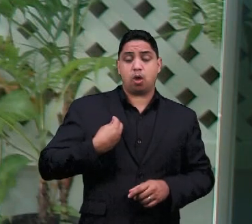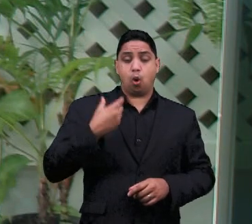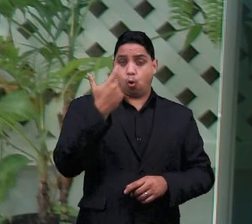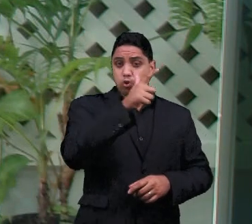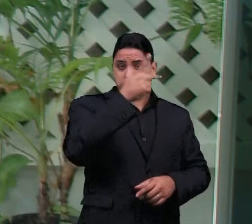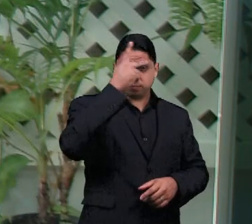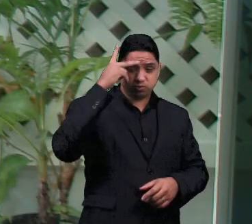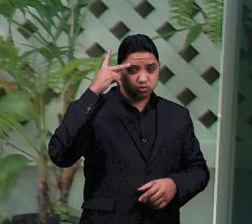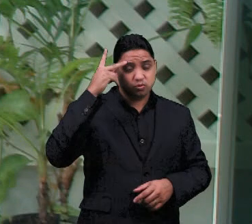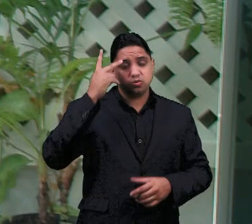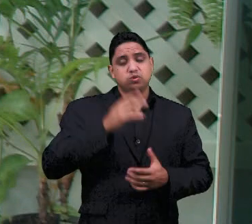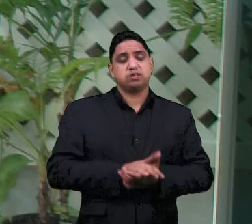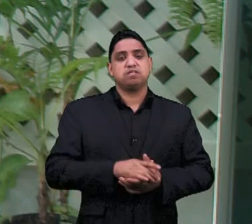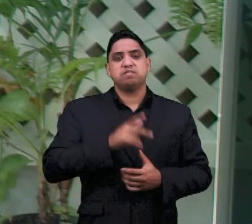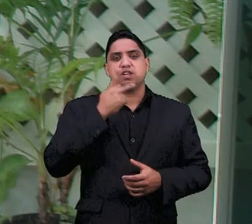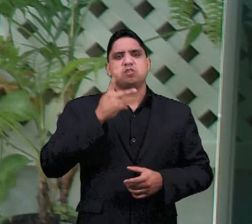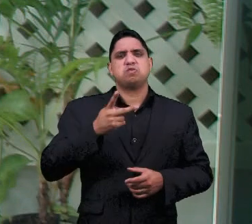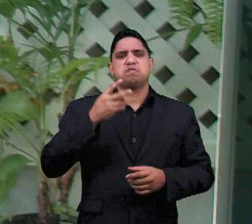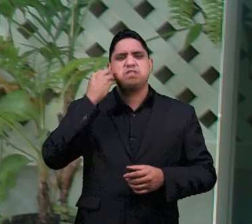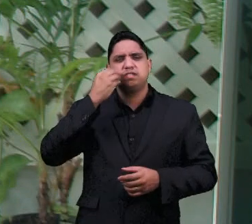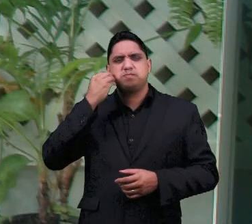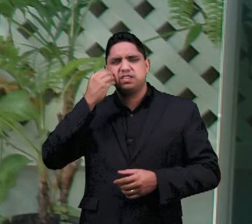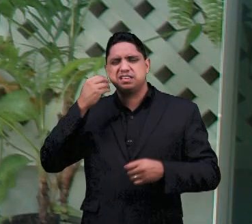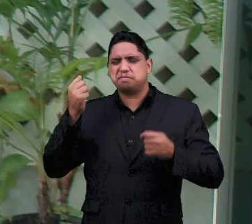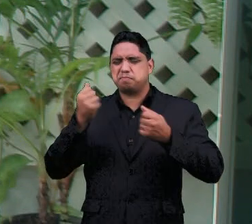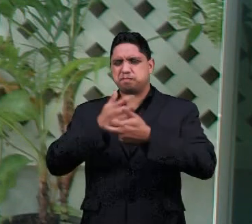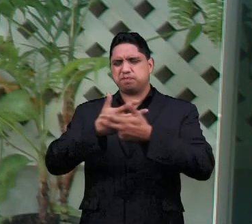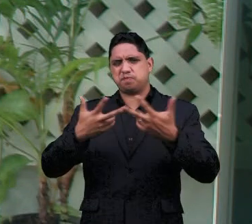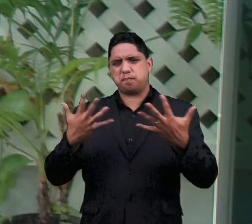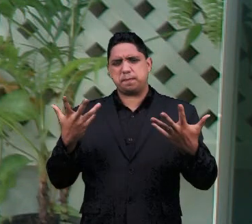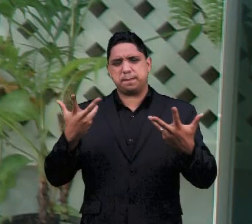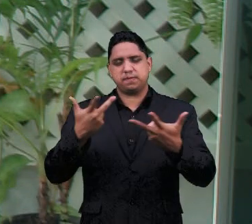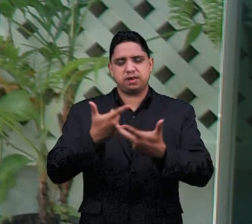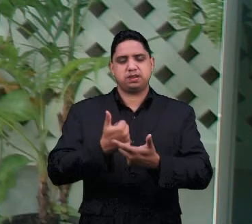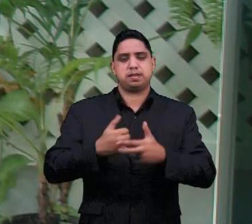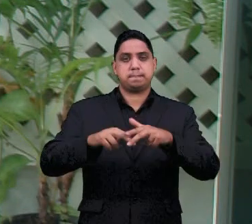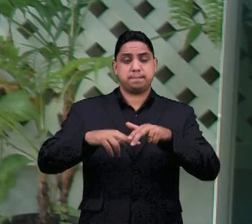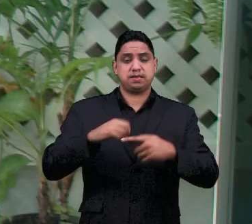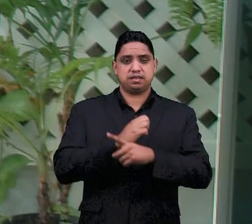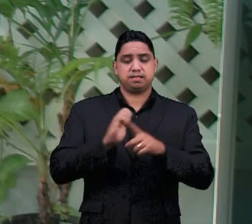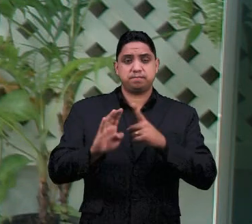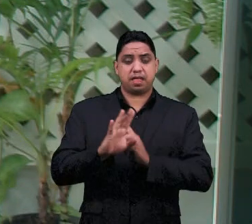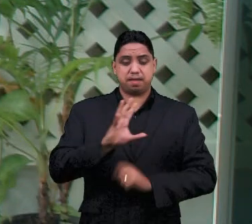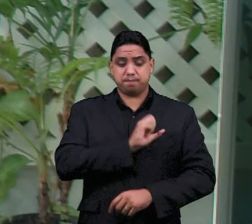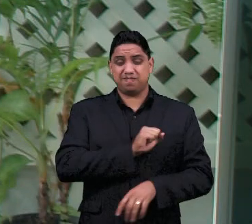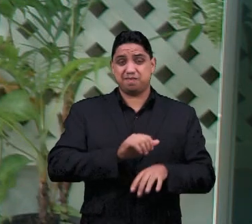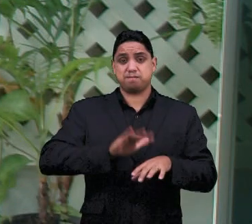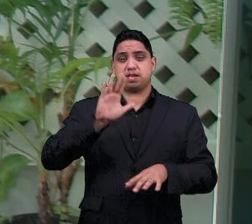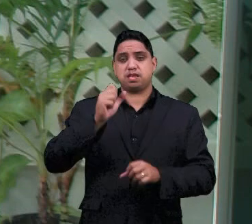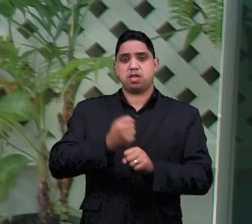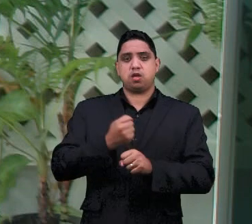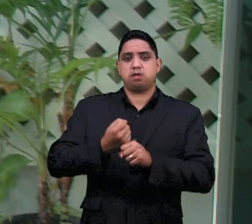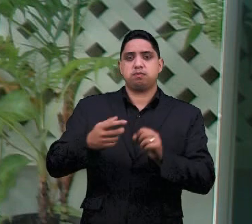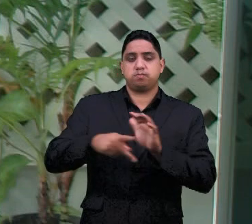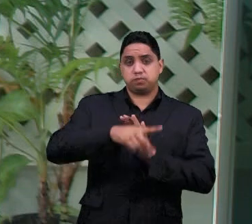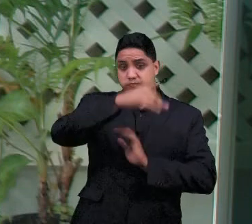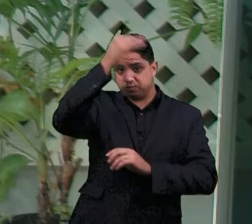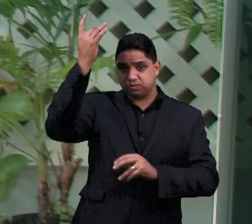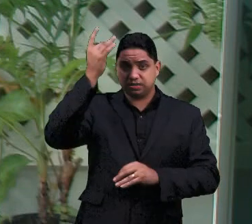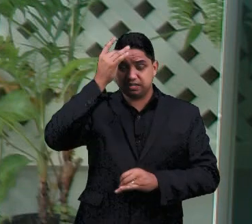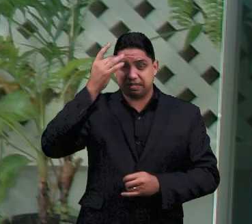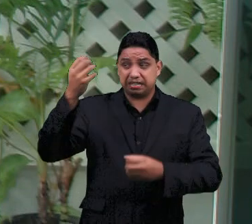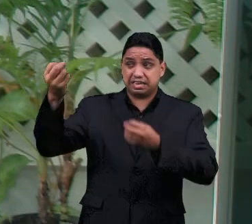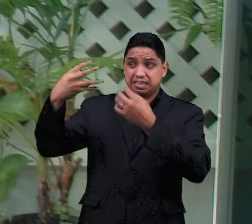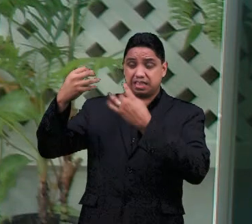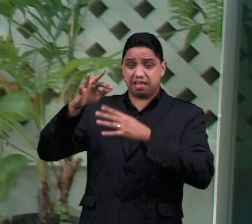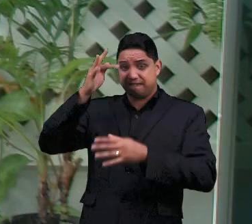Il y a un autre. Et j'ai vécu de grandes expériences dans les enseignements de l'école dominicale, en